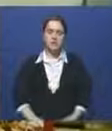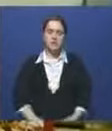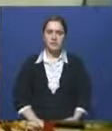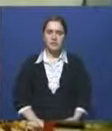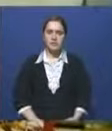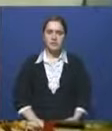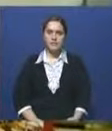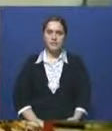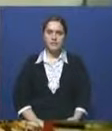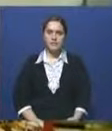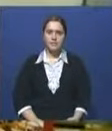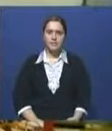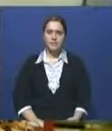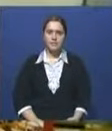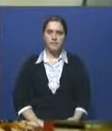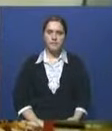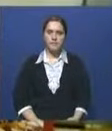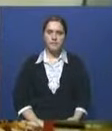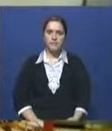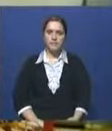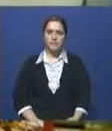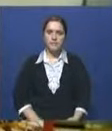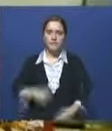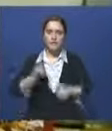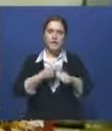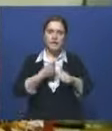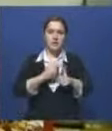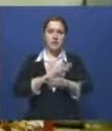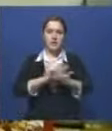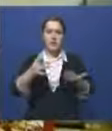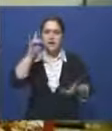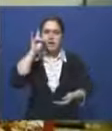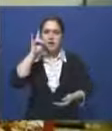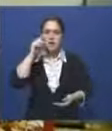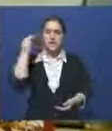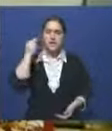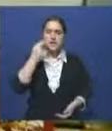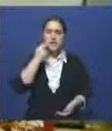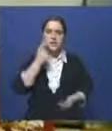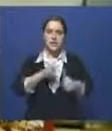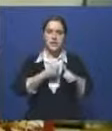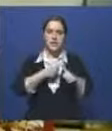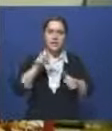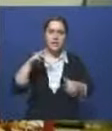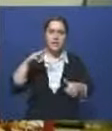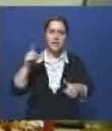называем джетеген, другие тюрки называют етеген, а казахи, ой, а китайцы по-простому ятха.